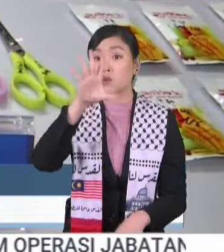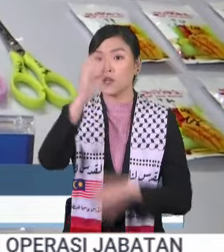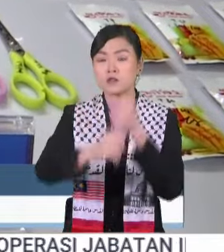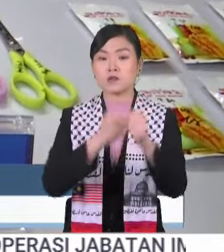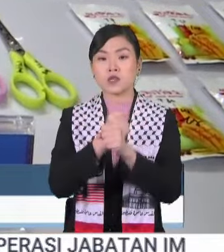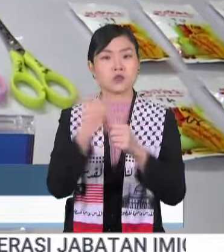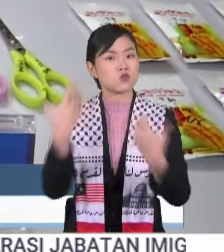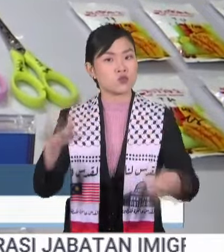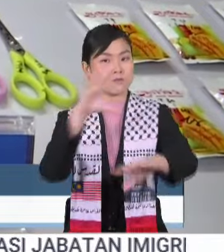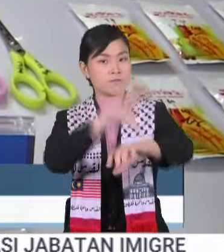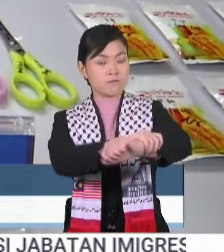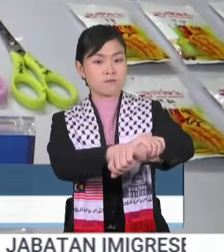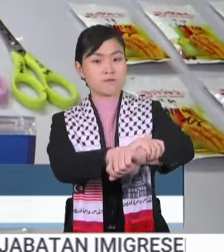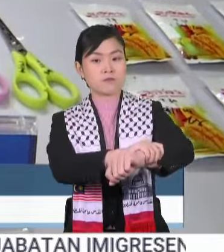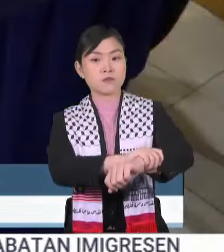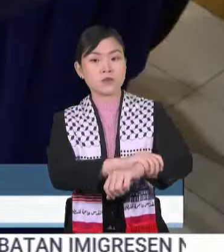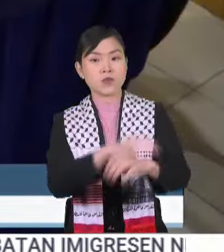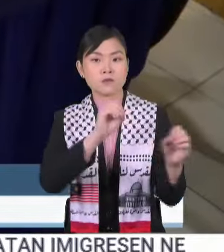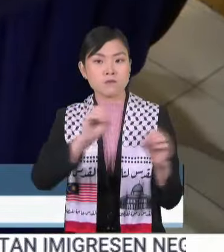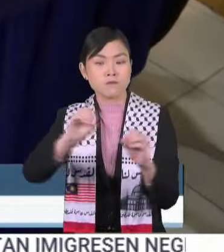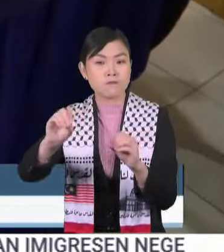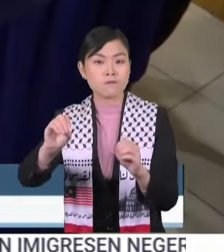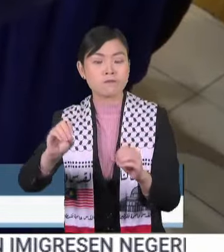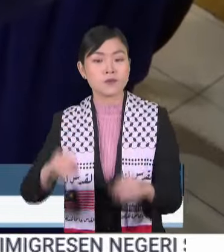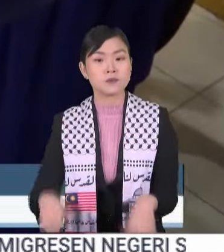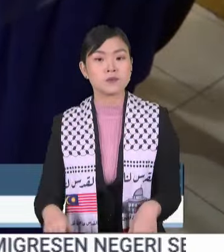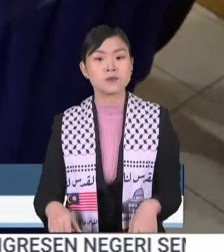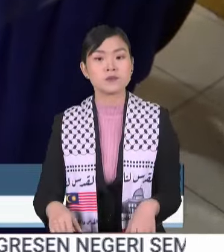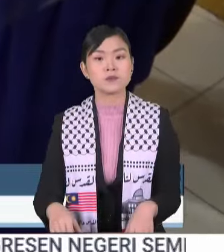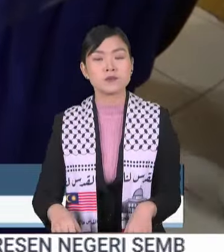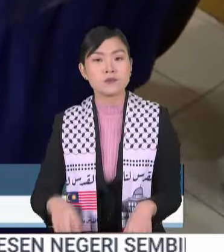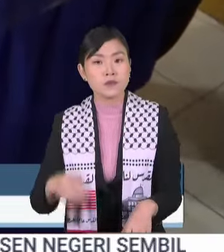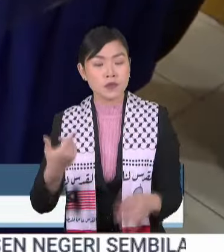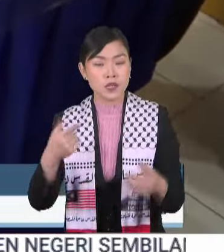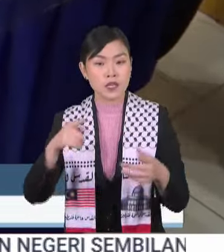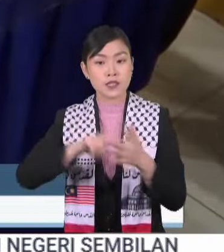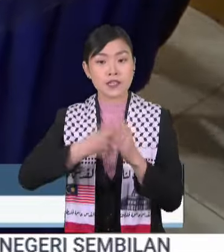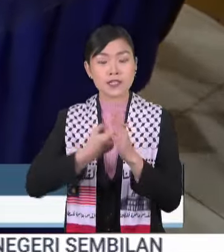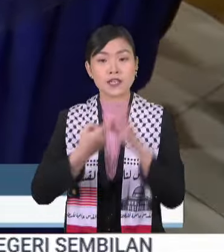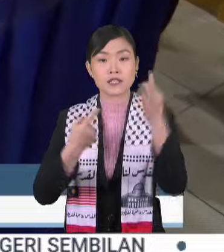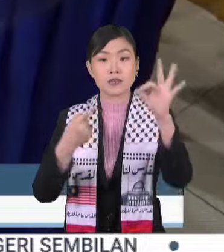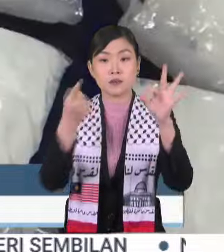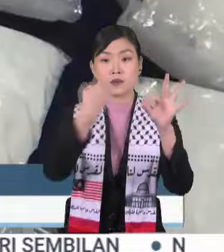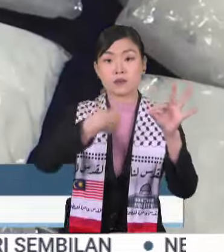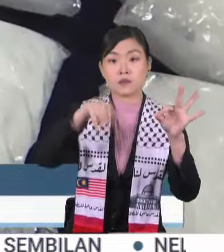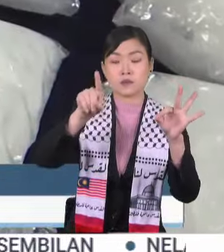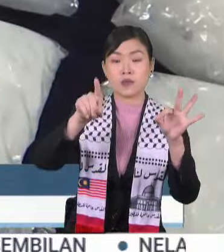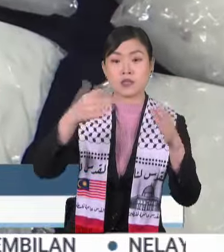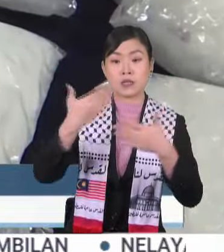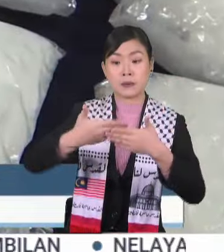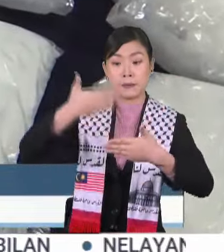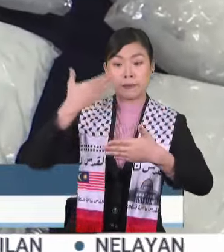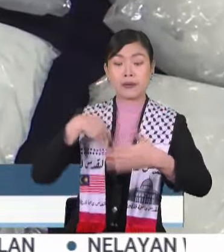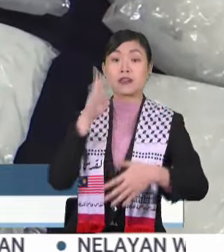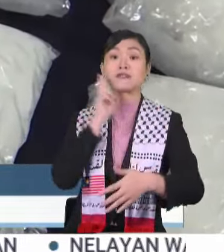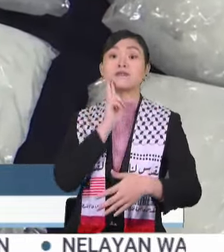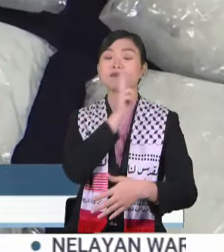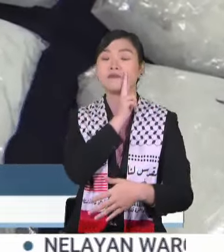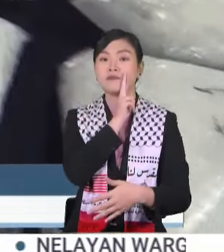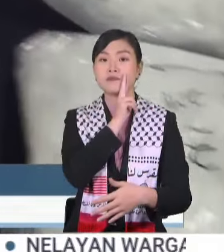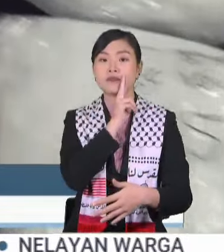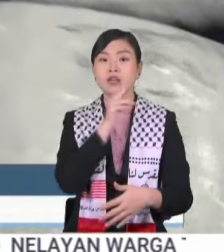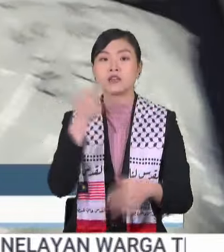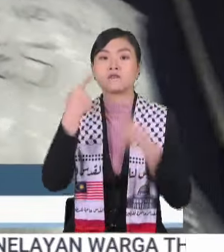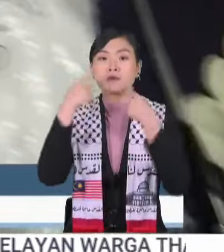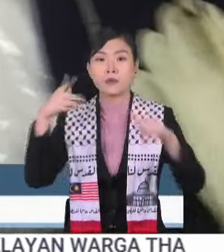ditahan dalam operasi berkenaan operasi pertama yang dijalankan pada 19 Januari lepas di belakang sebuah restoran berjaya